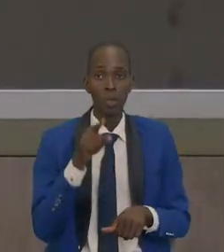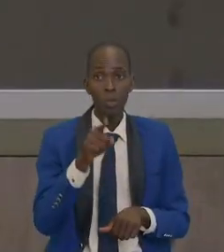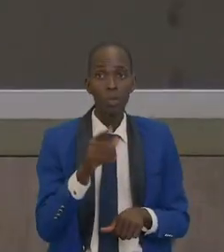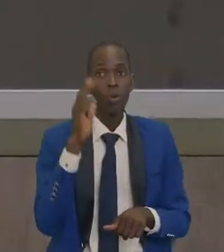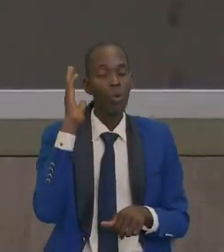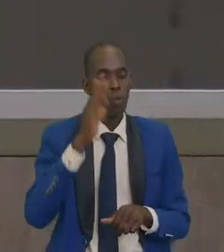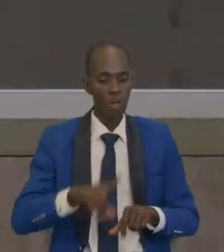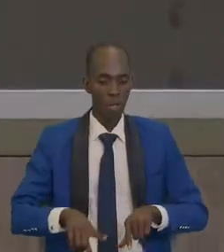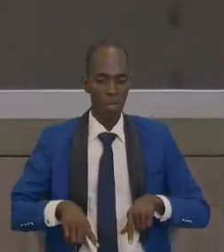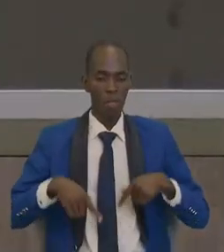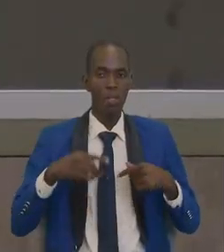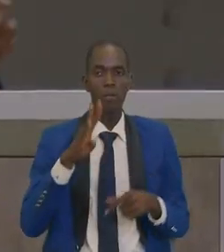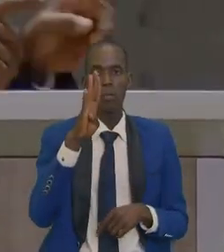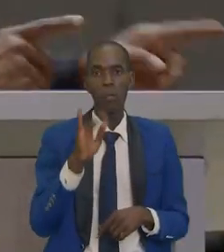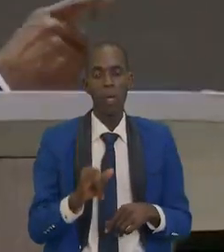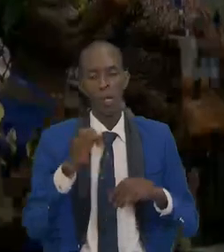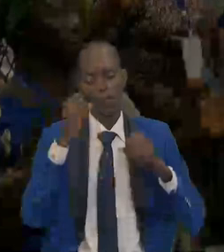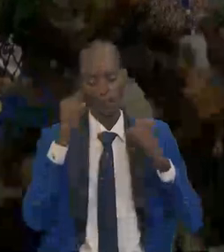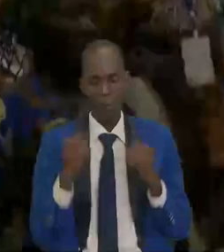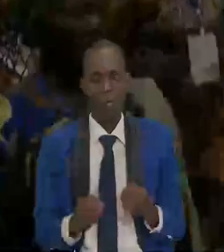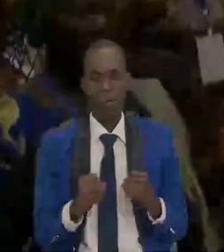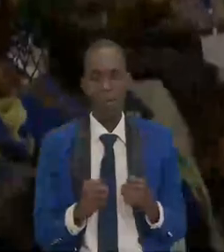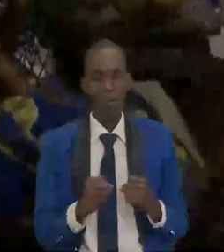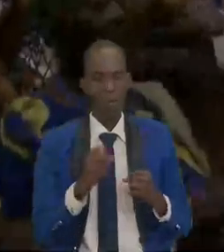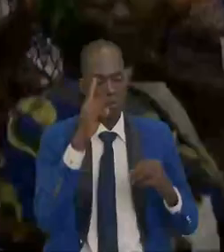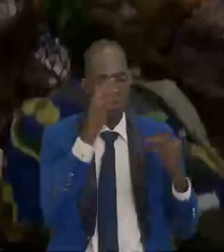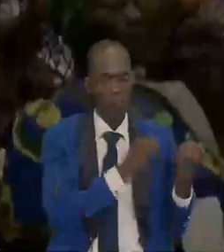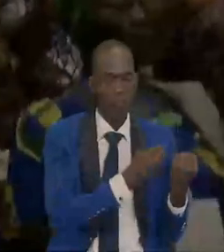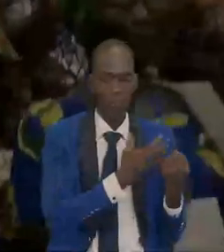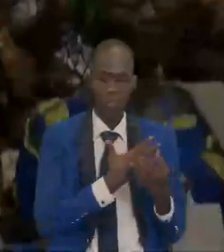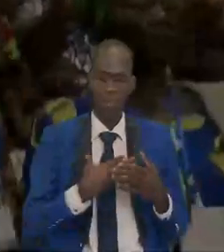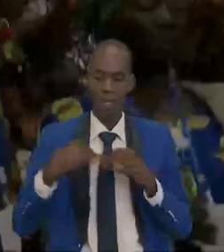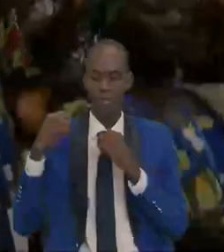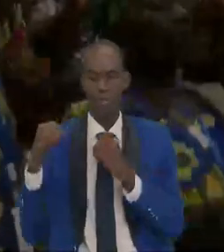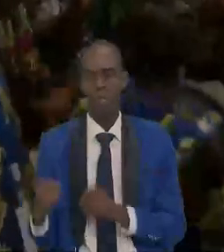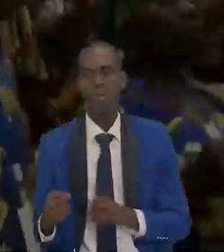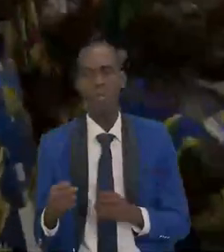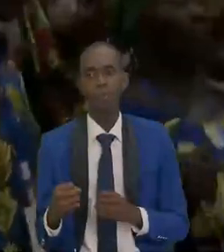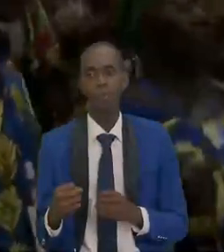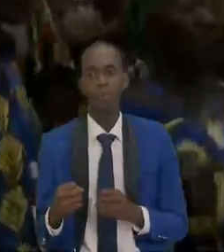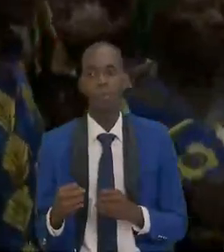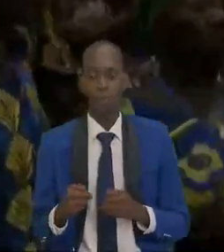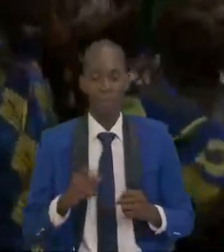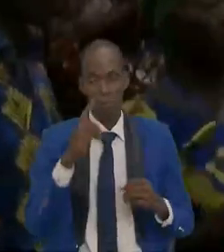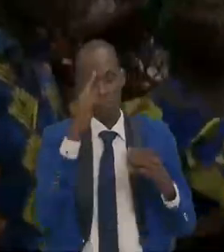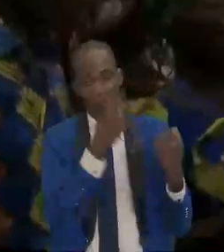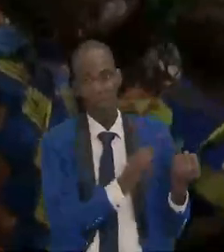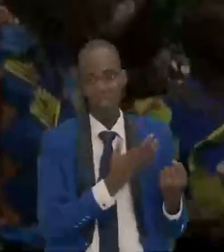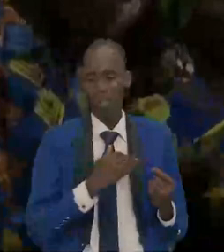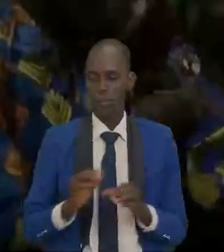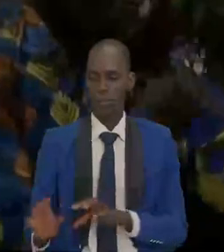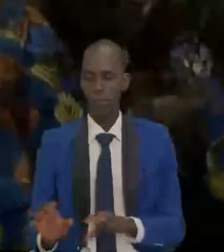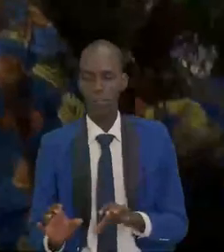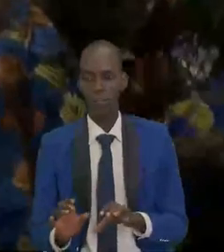Tu vivras par la puissance. La foi et la puissance, la foi et l'action, la